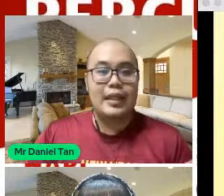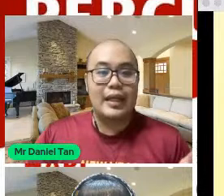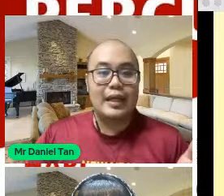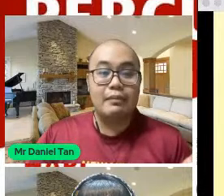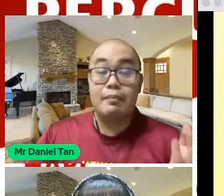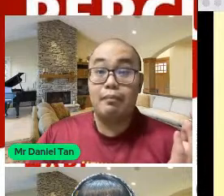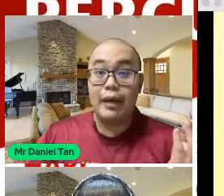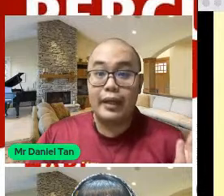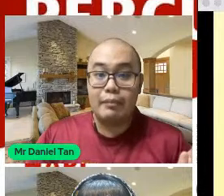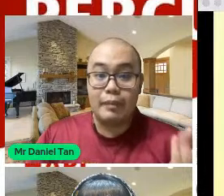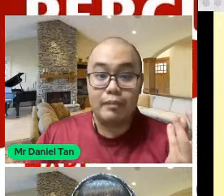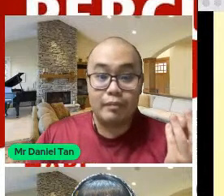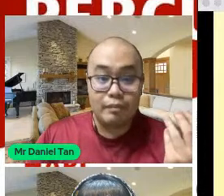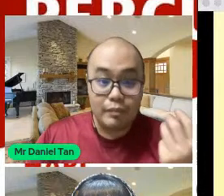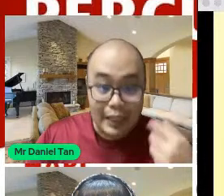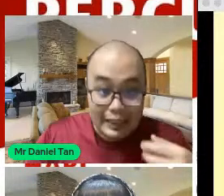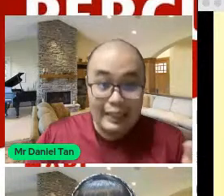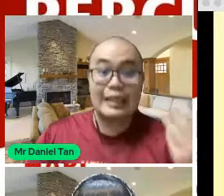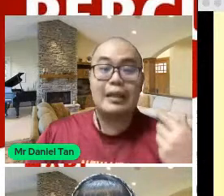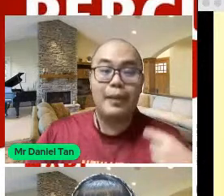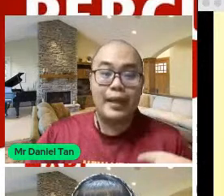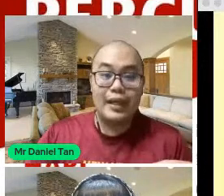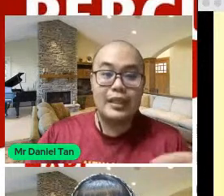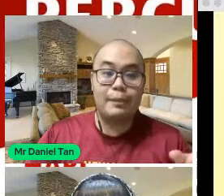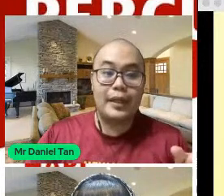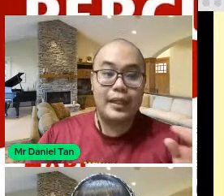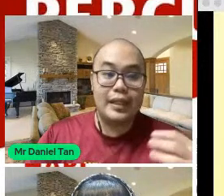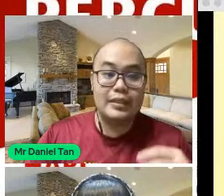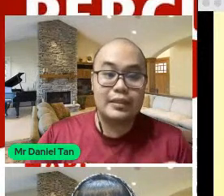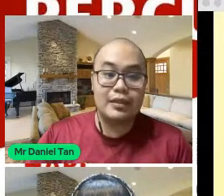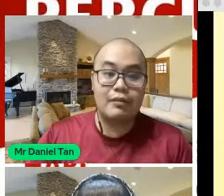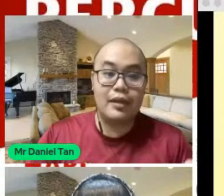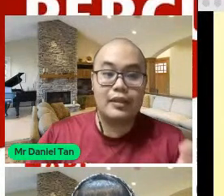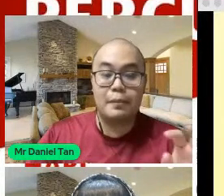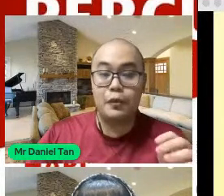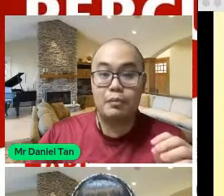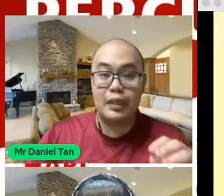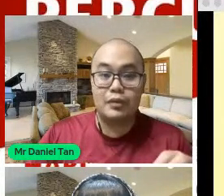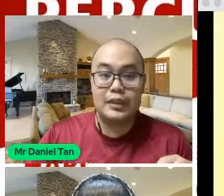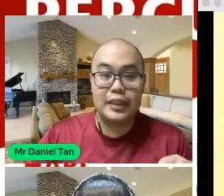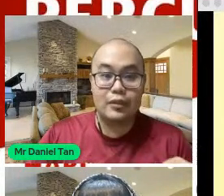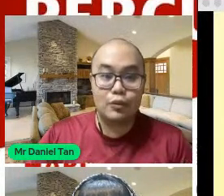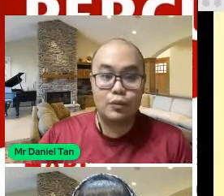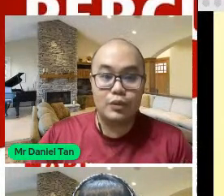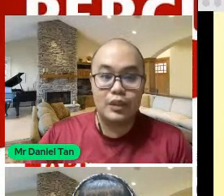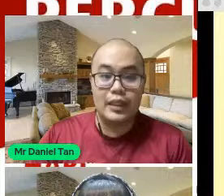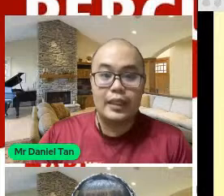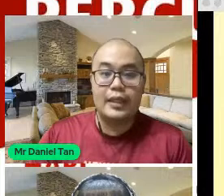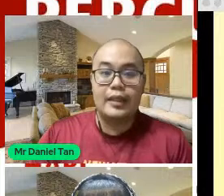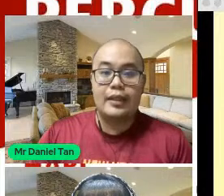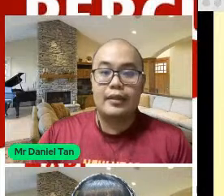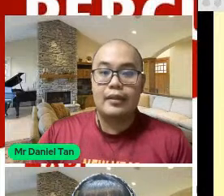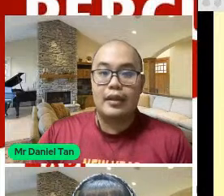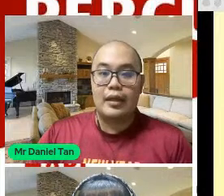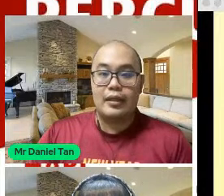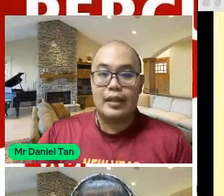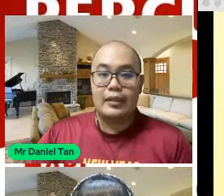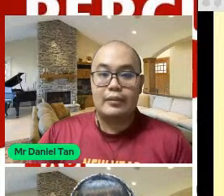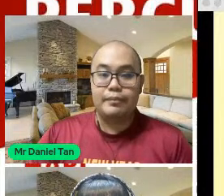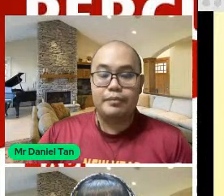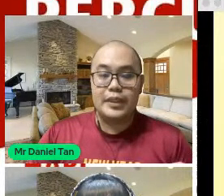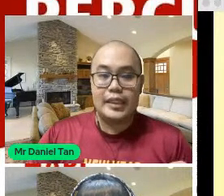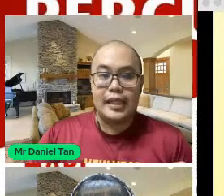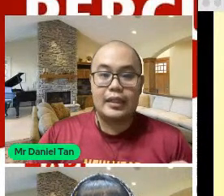dan akan memompa mendatangkan kebaikan kepada seseorang ataupun manusia itu Hai